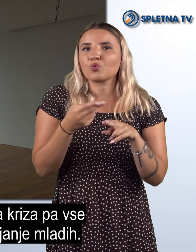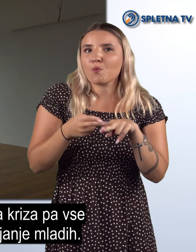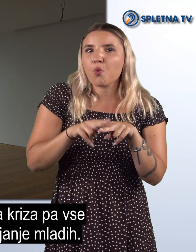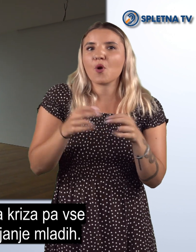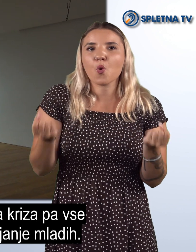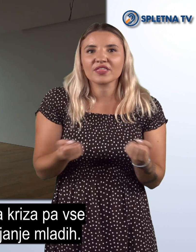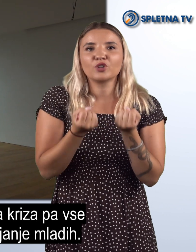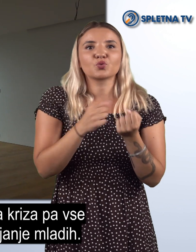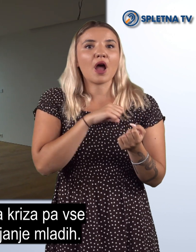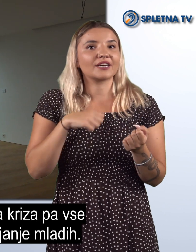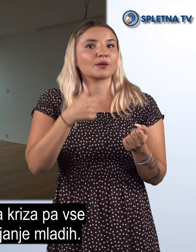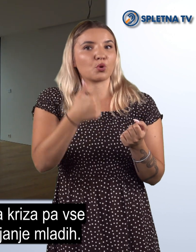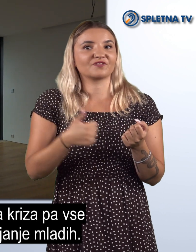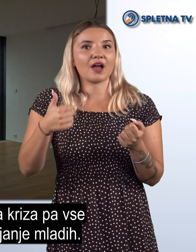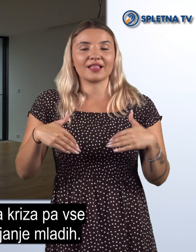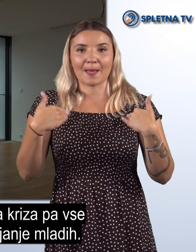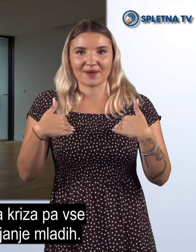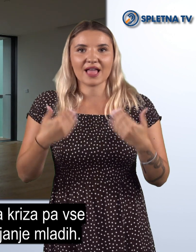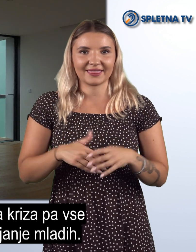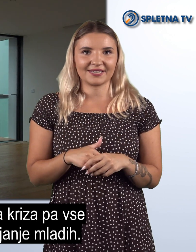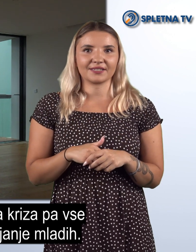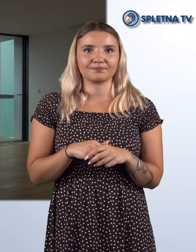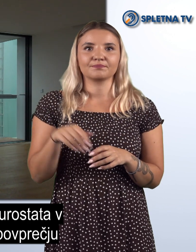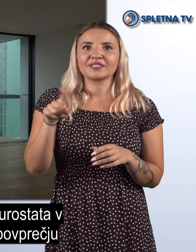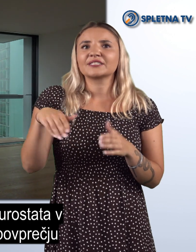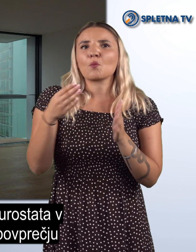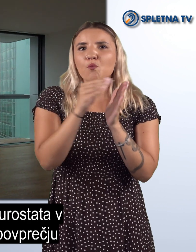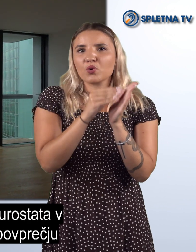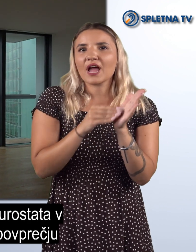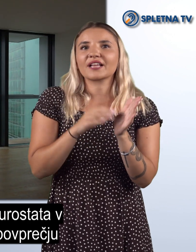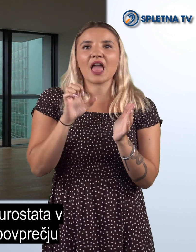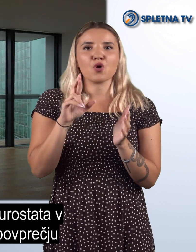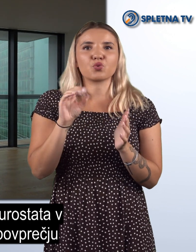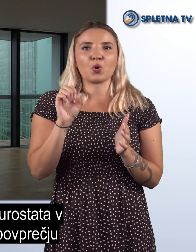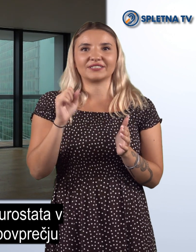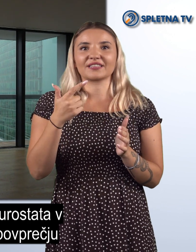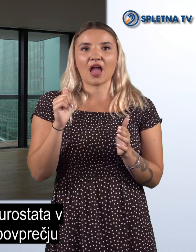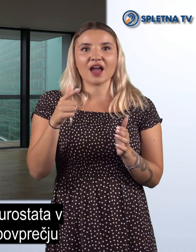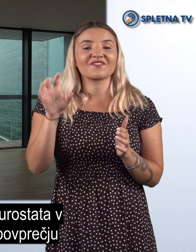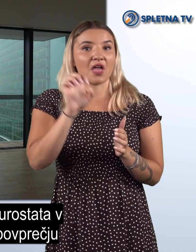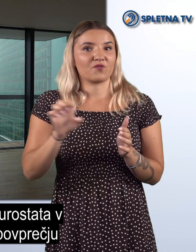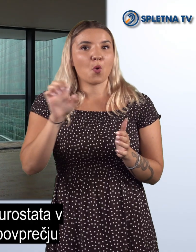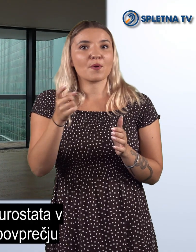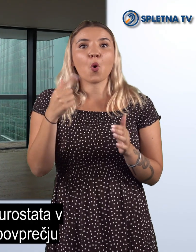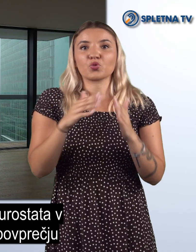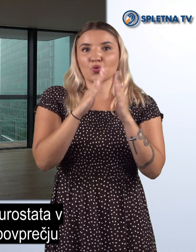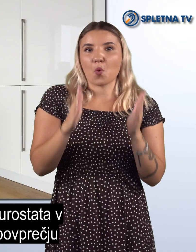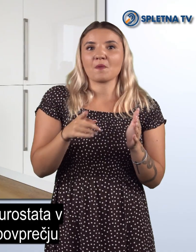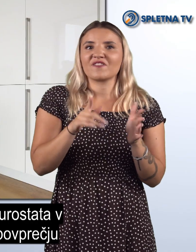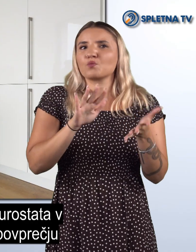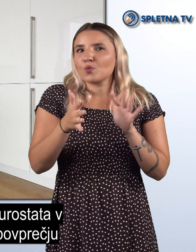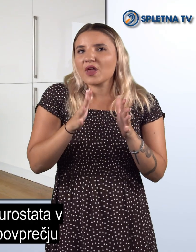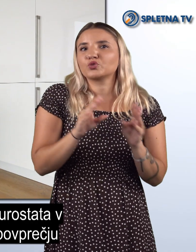Stanovanjska kriza pa vse bolj otežuje osamosvajanje mladih. Ti se po podatkih Eurostata v Evropi od doma